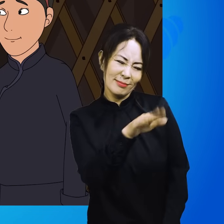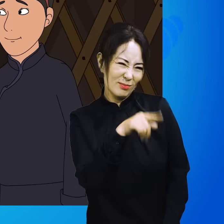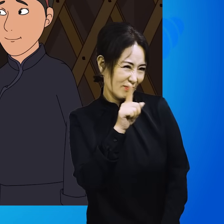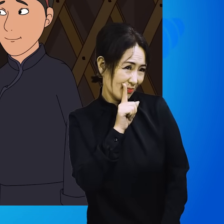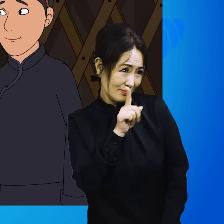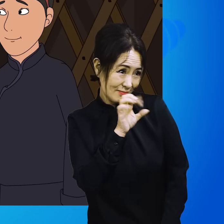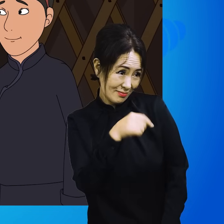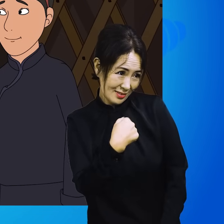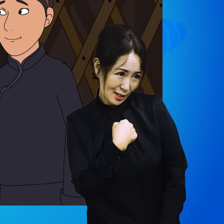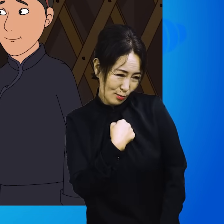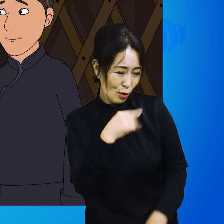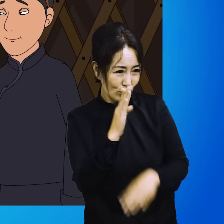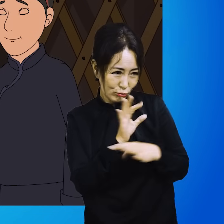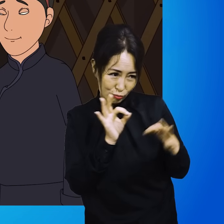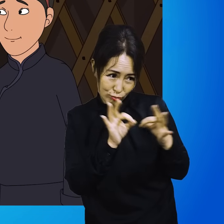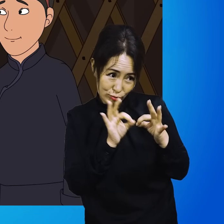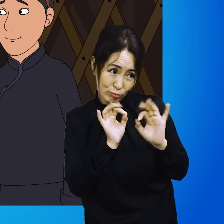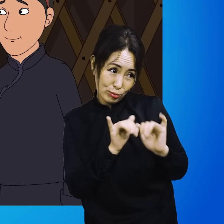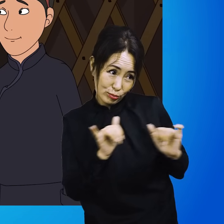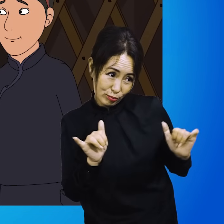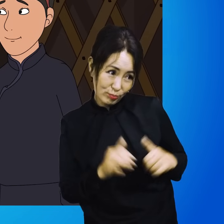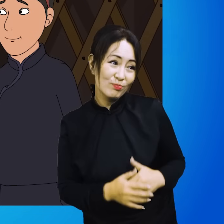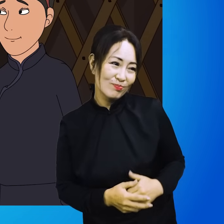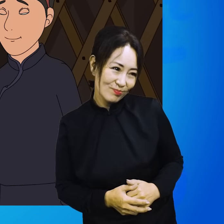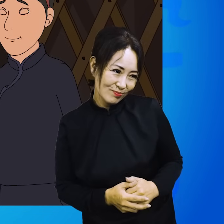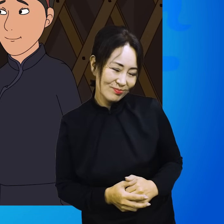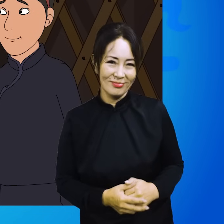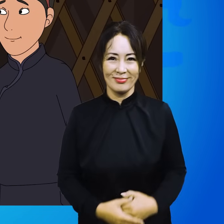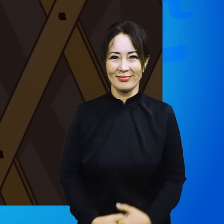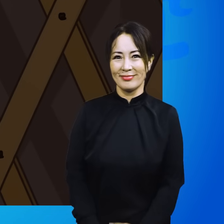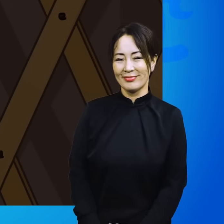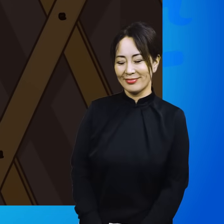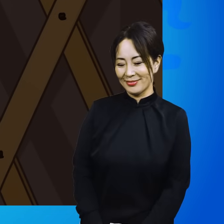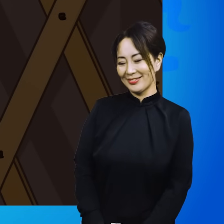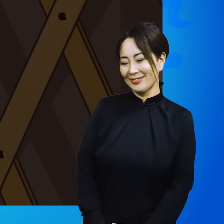Та дургүйцэхгүй бол надтай өдрийг өнгөрөөж болохгүй үз.